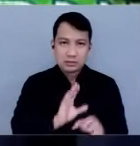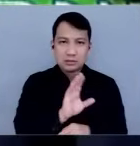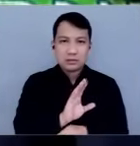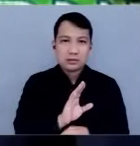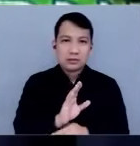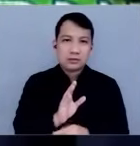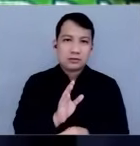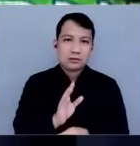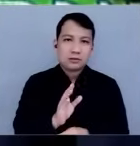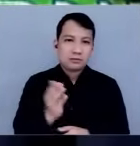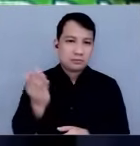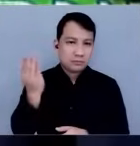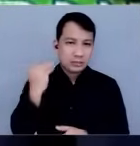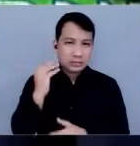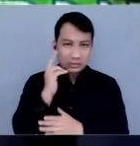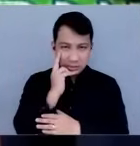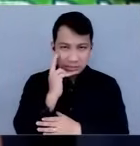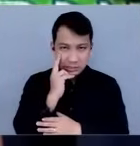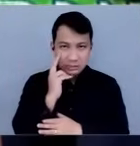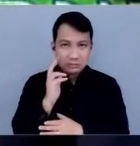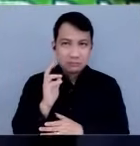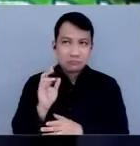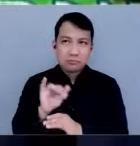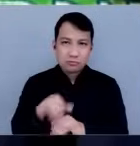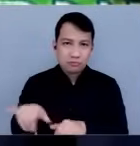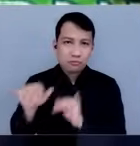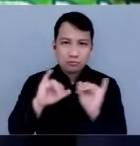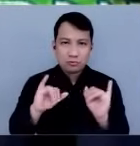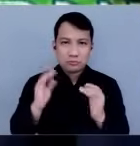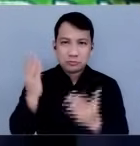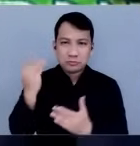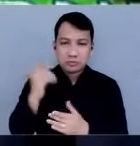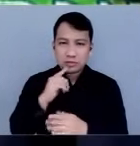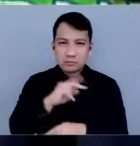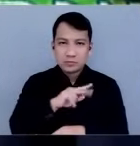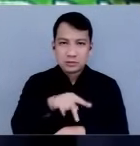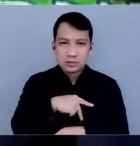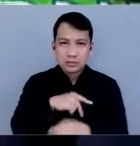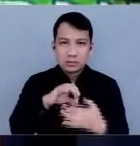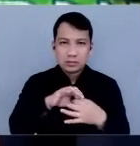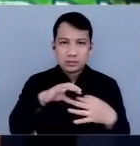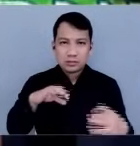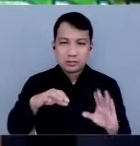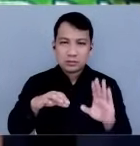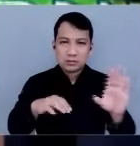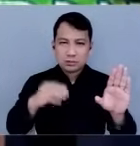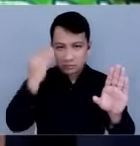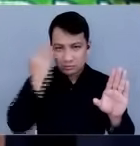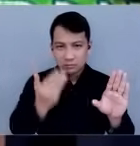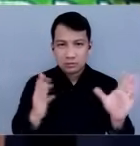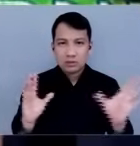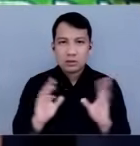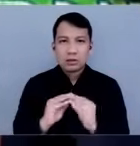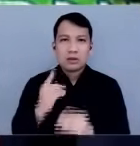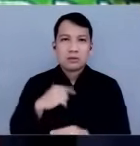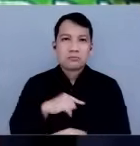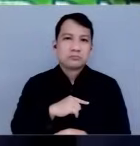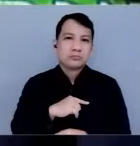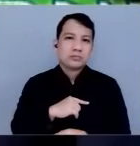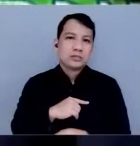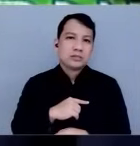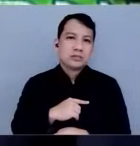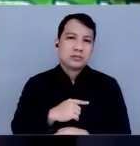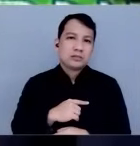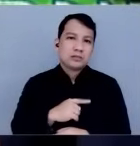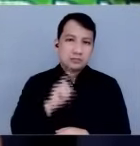Pangulo, probably all of us knows po yung ating personality po ng Pangulo. Pero yung mga ganito po na seryosong